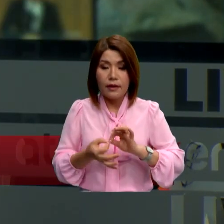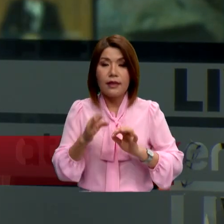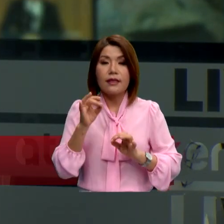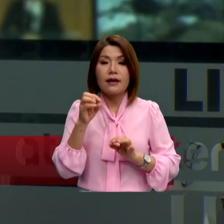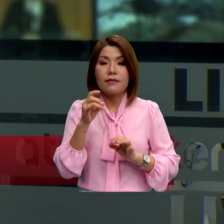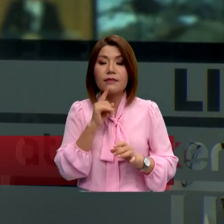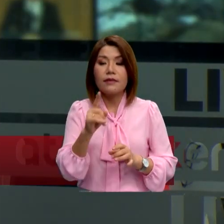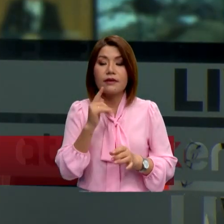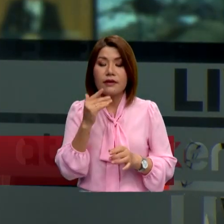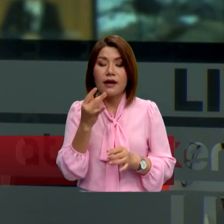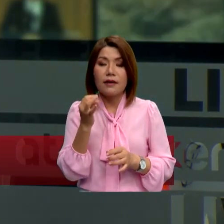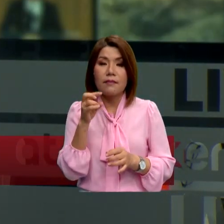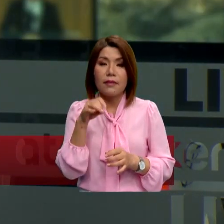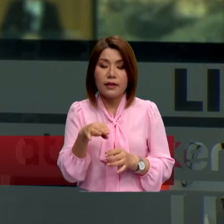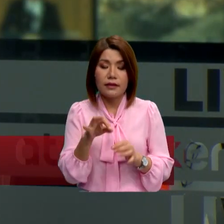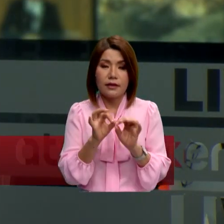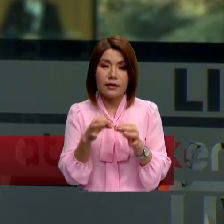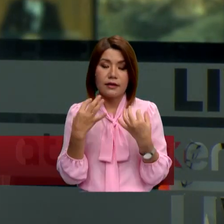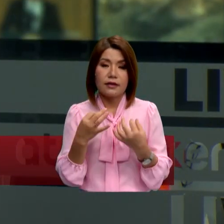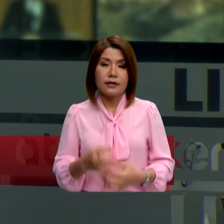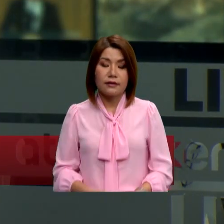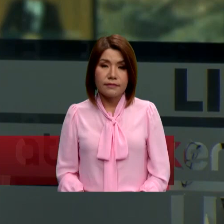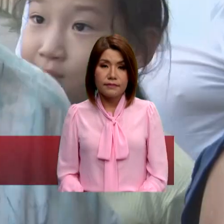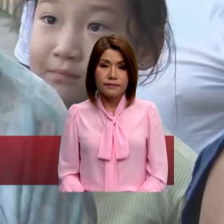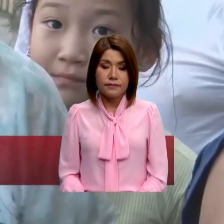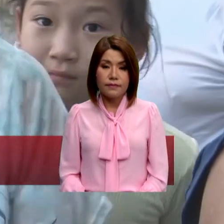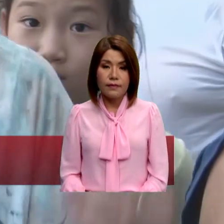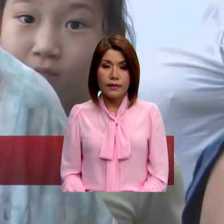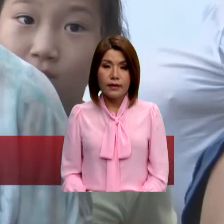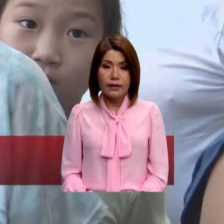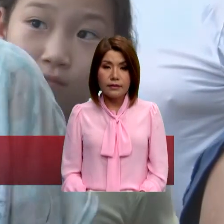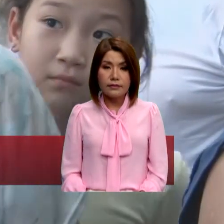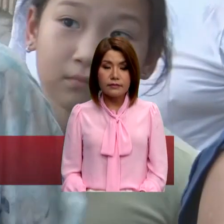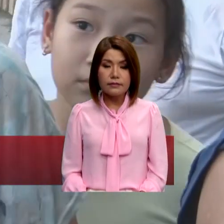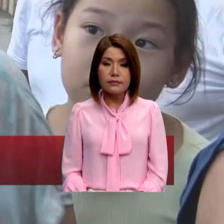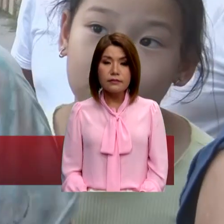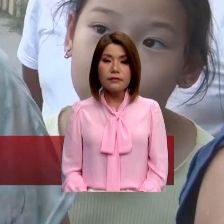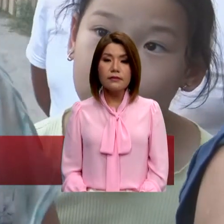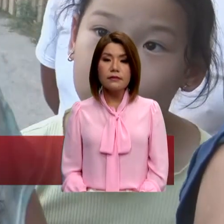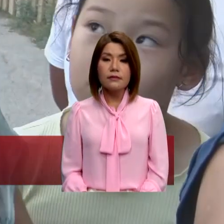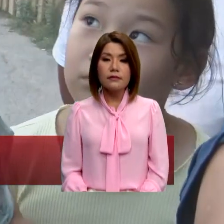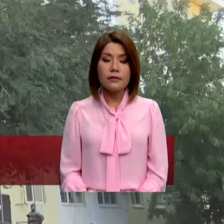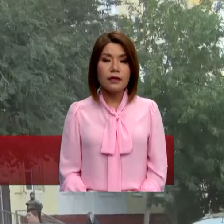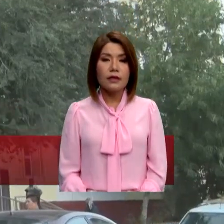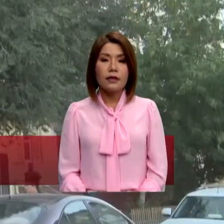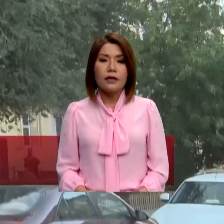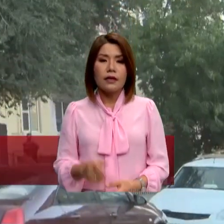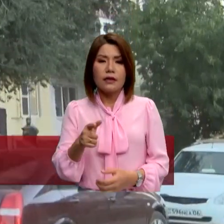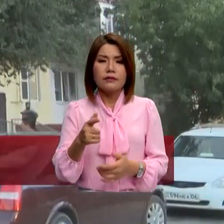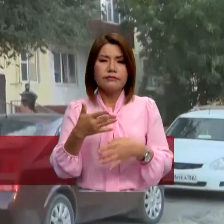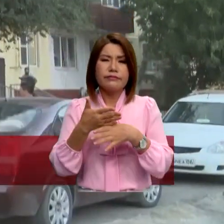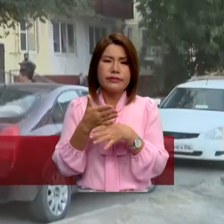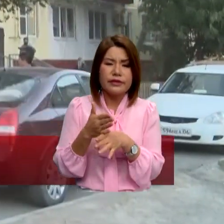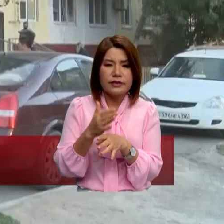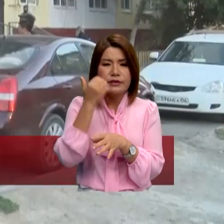тараптармен тілдескен әріптесім Қымбат Дайыр қызы тарқатады. Все плохо, все плохо, очень плохо. Сыры кетіп, сыйқы өзгерген